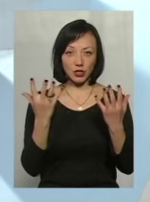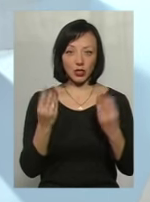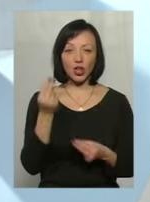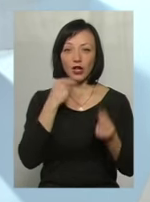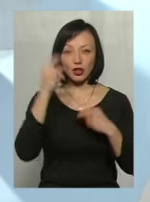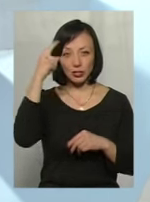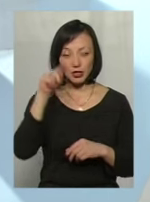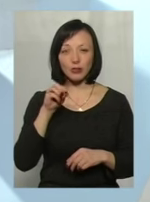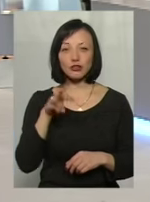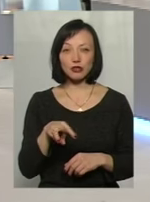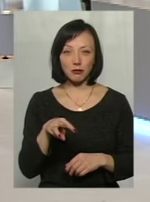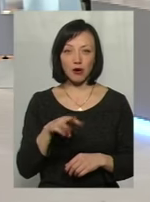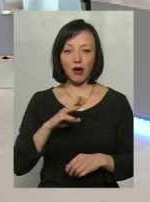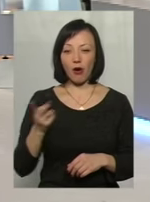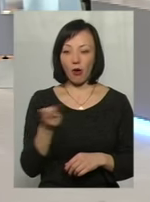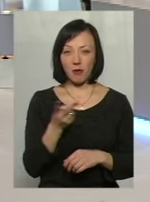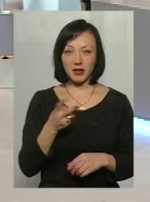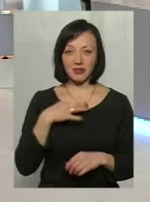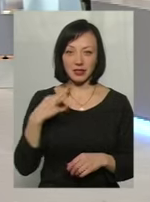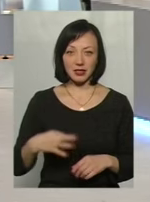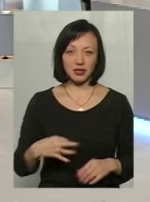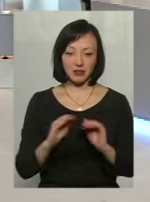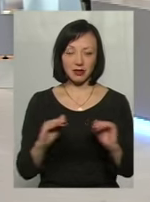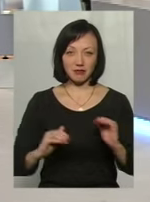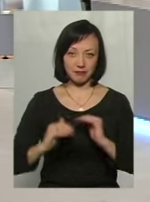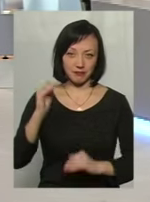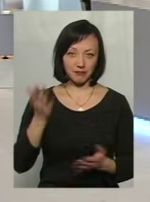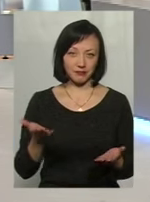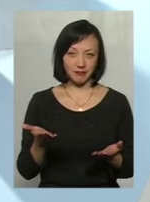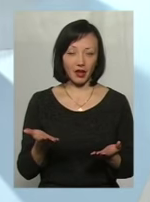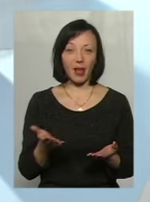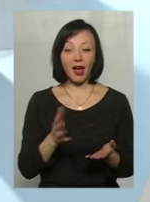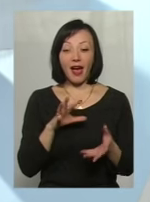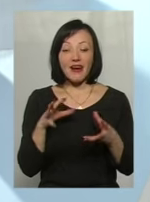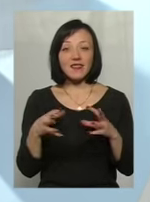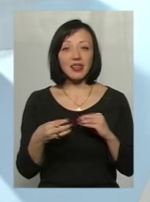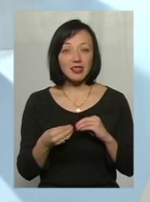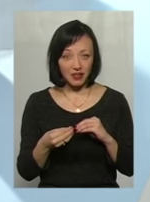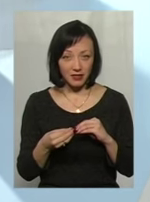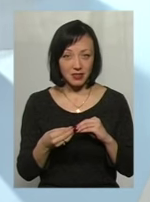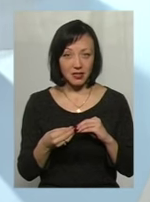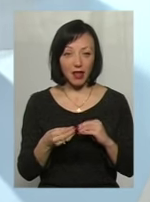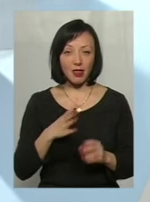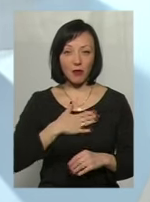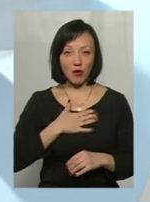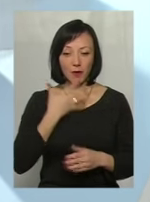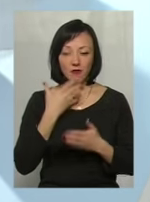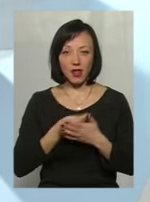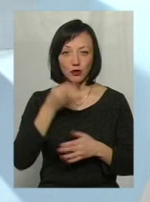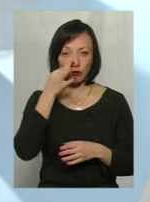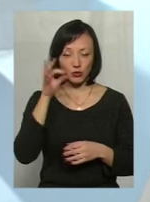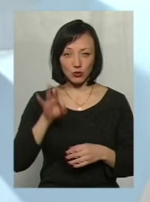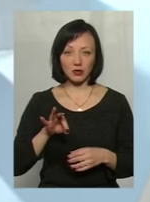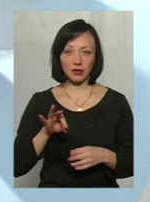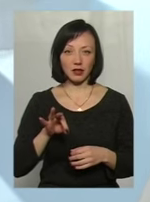нею володію, ніж обидва мої сини, які вивчають її з дитячого садочка. Тобто ефективність на моєму власному сімейному